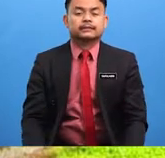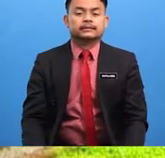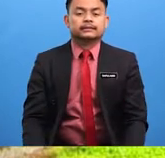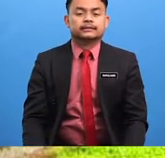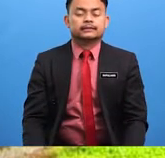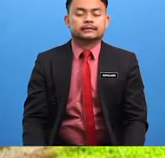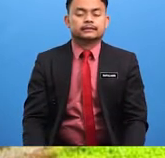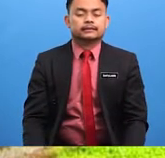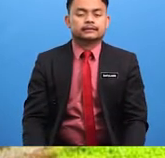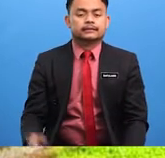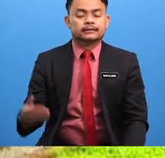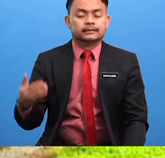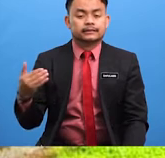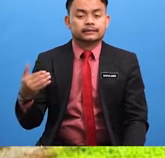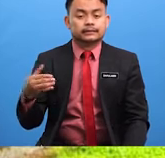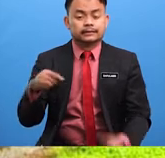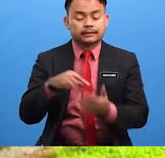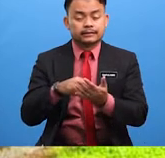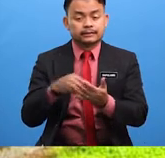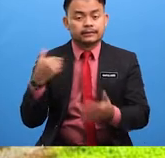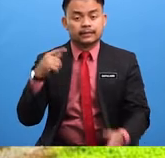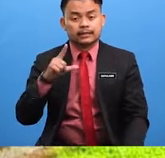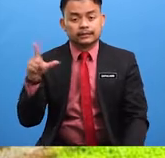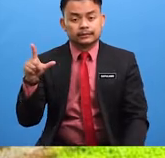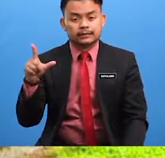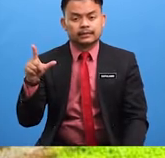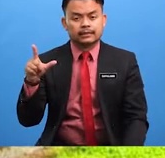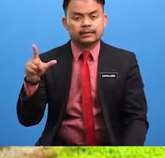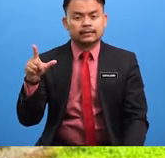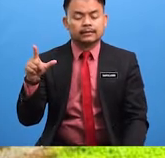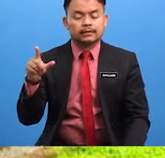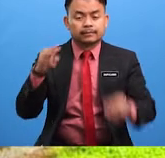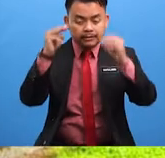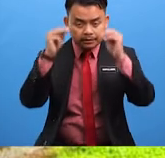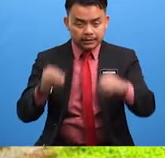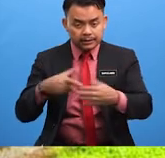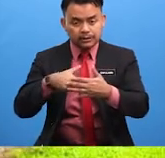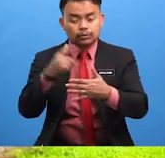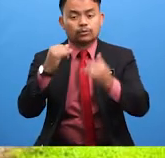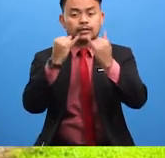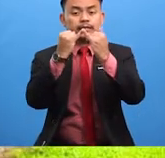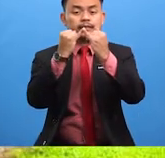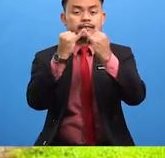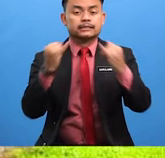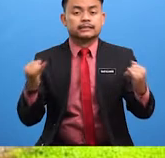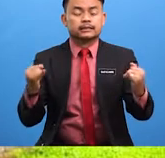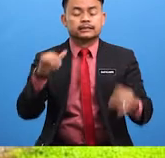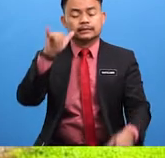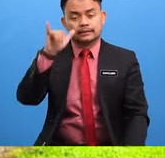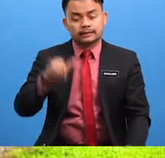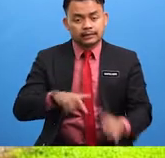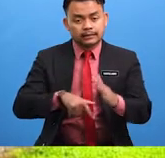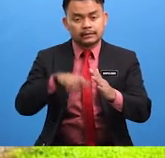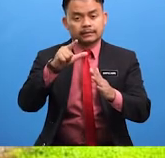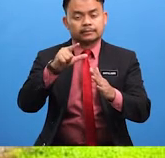kelompok masyarakat luar istana yang lebih mengutamakan nilai gunaannya. Walau bagaimanapun,